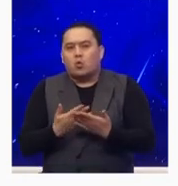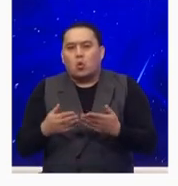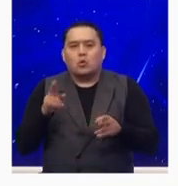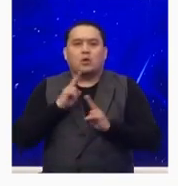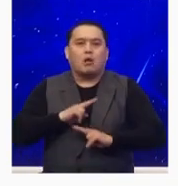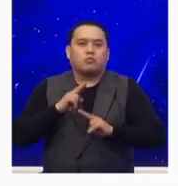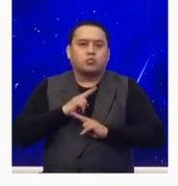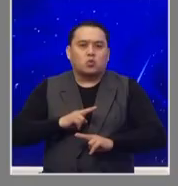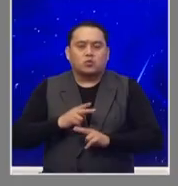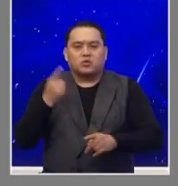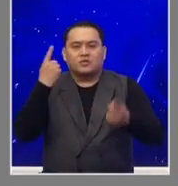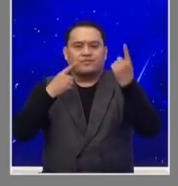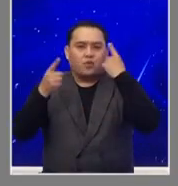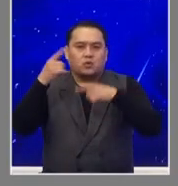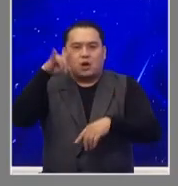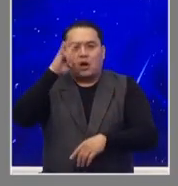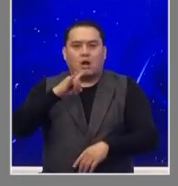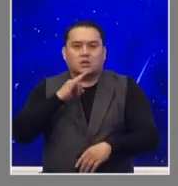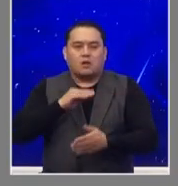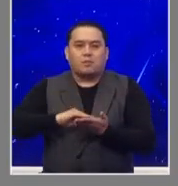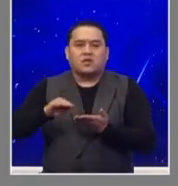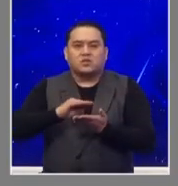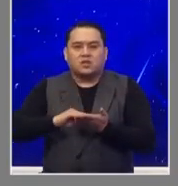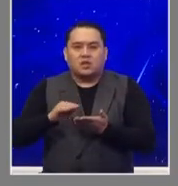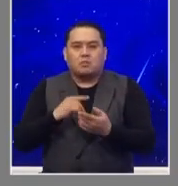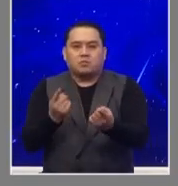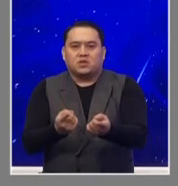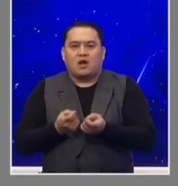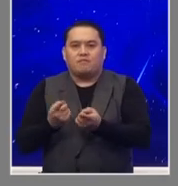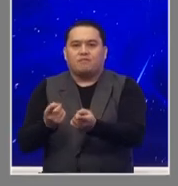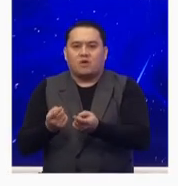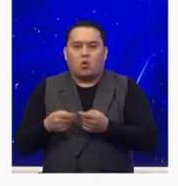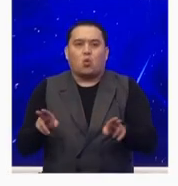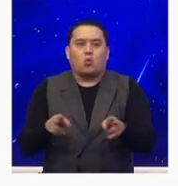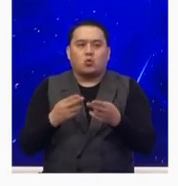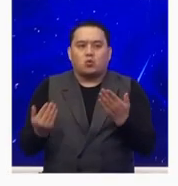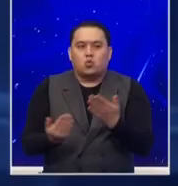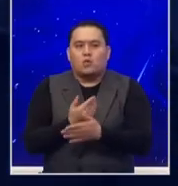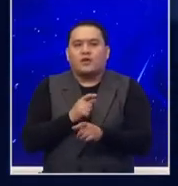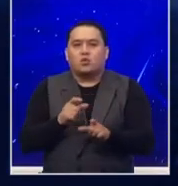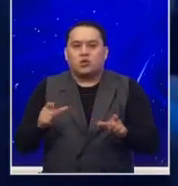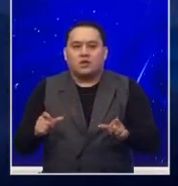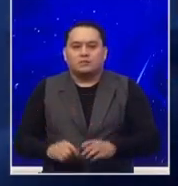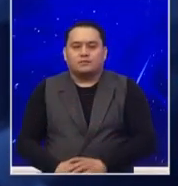по популяризации творчества казахстанских писателей и привлечению в ряды клуба новых людей. Панау Исимбекова, Мирвет